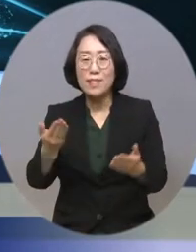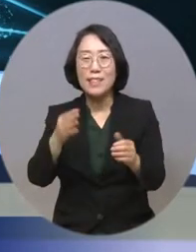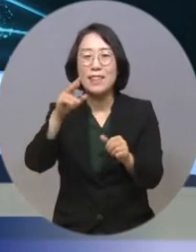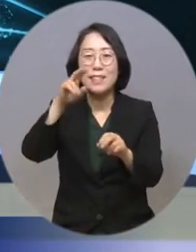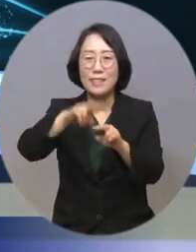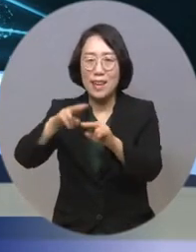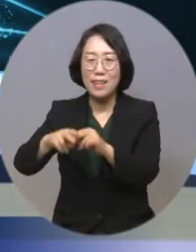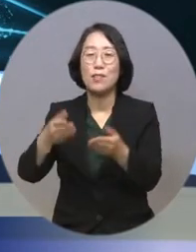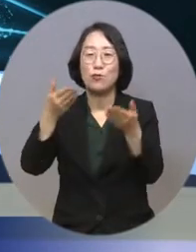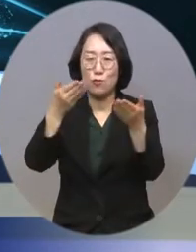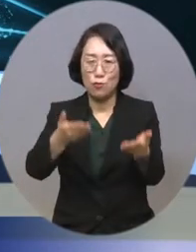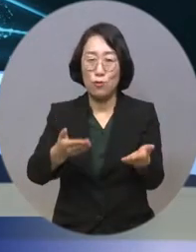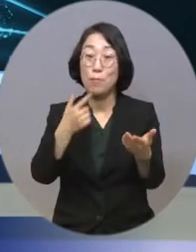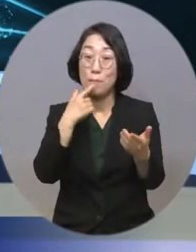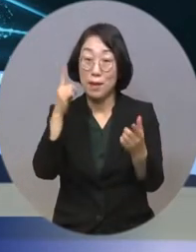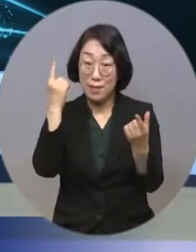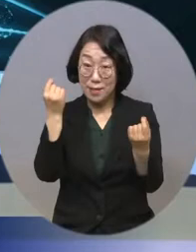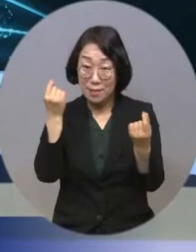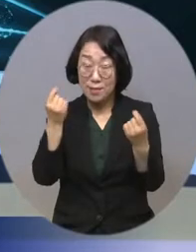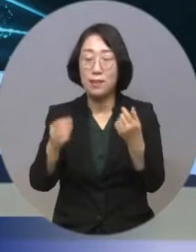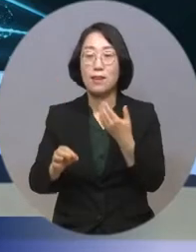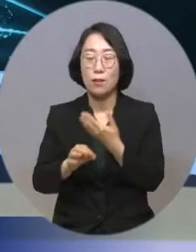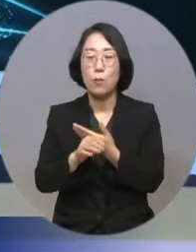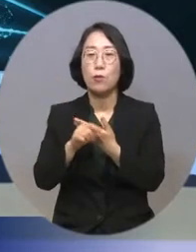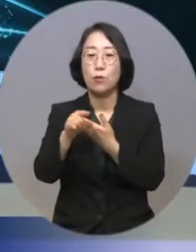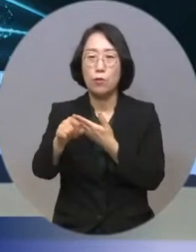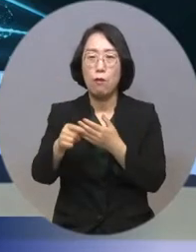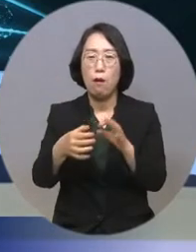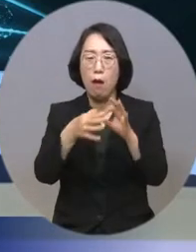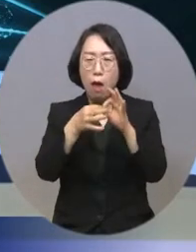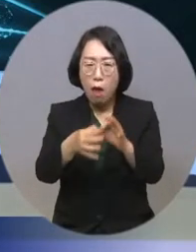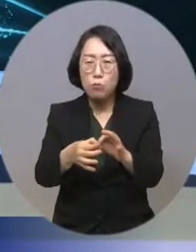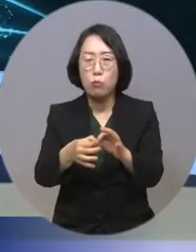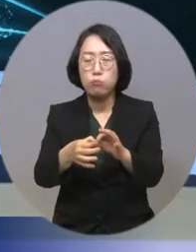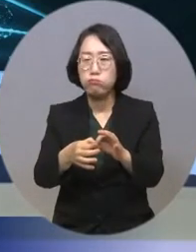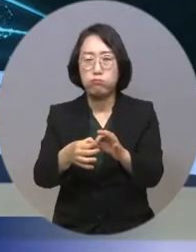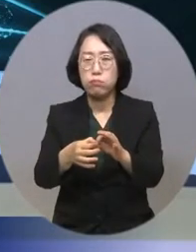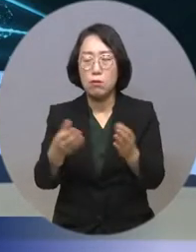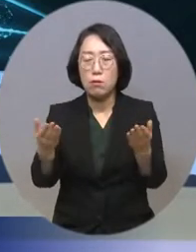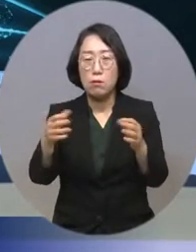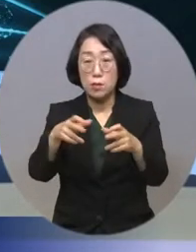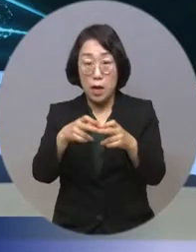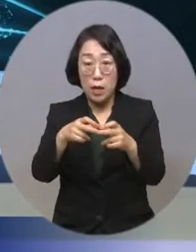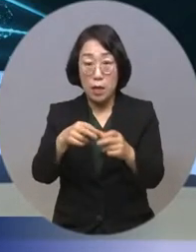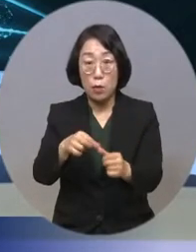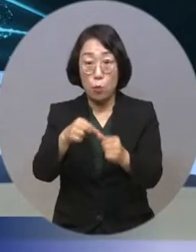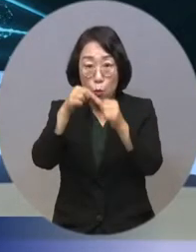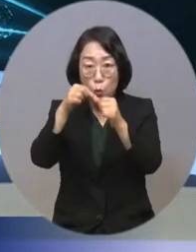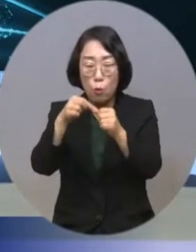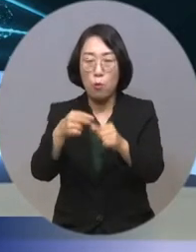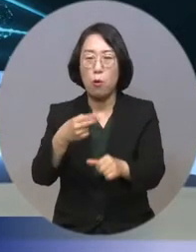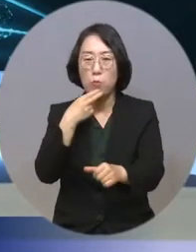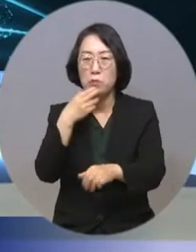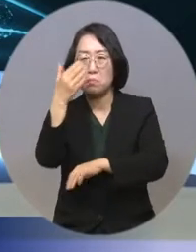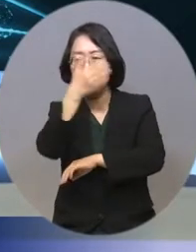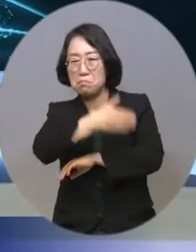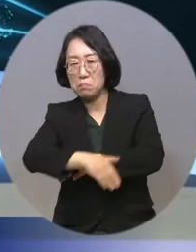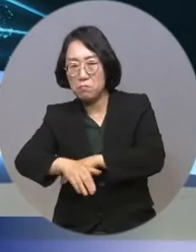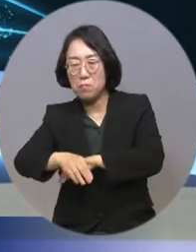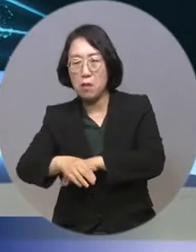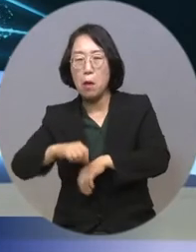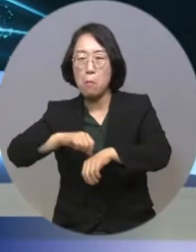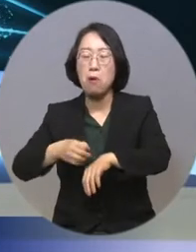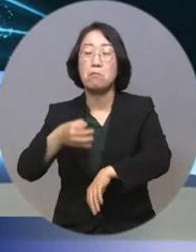많이 개선되고 있지만 여전히 장애인 의무고용 을 외면한채 부담금을 내는 회사도 많은데요 표면적으로